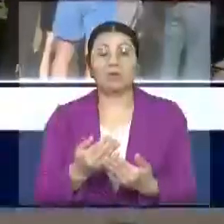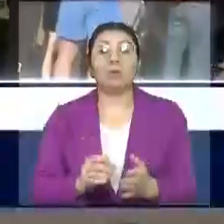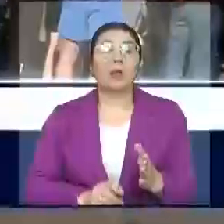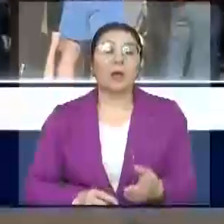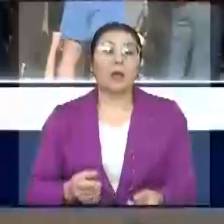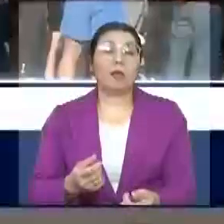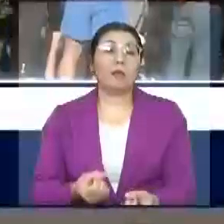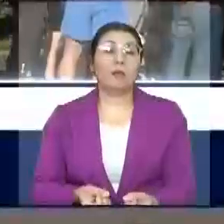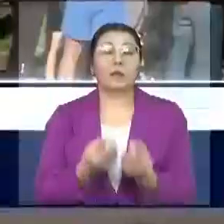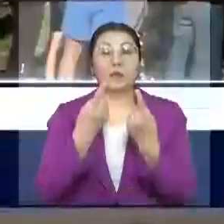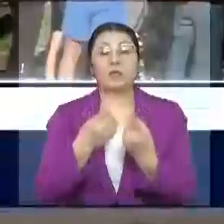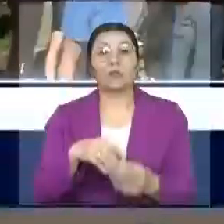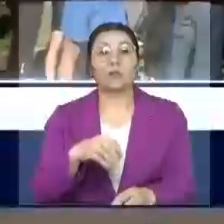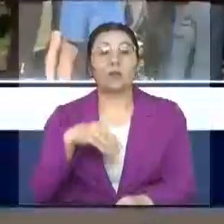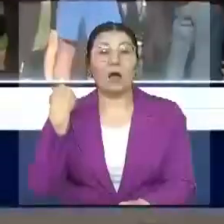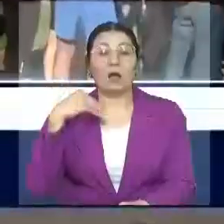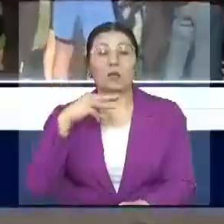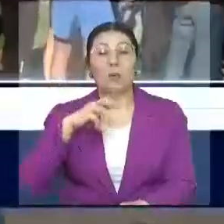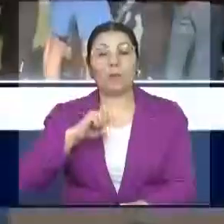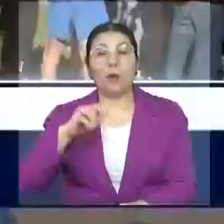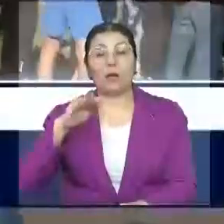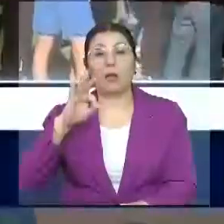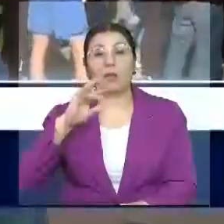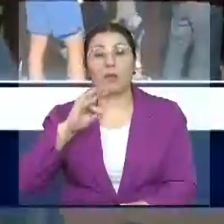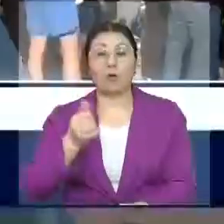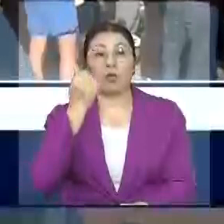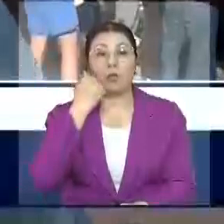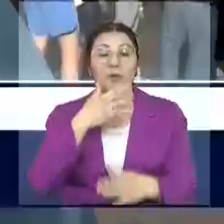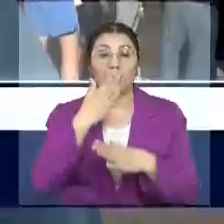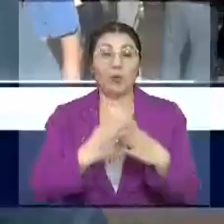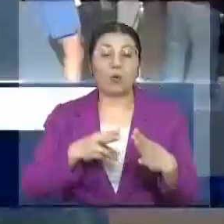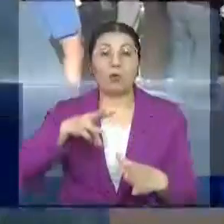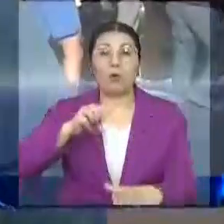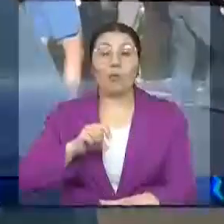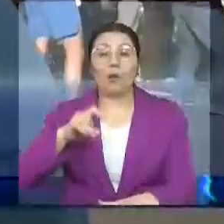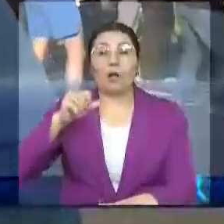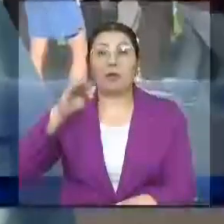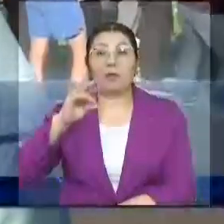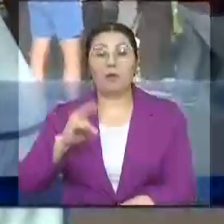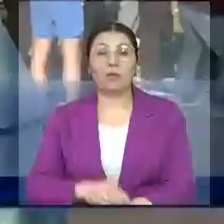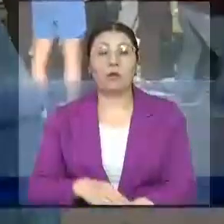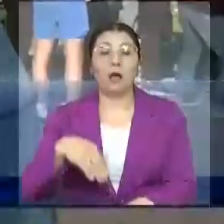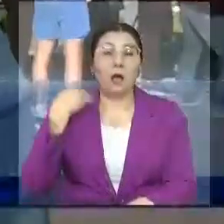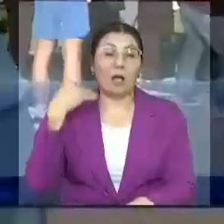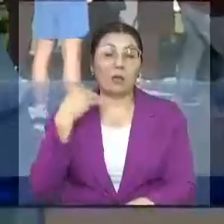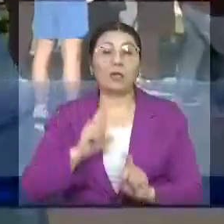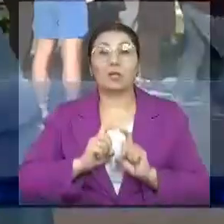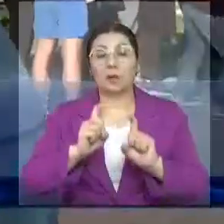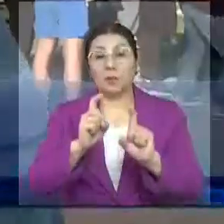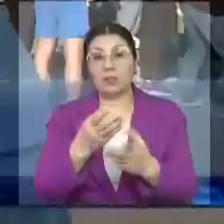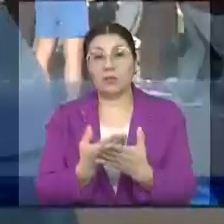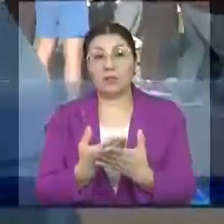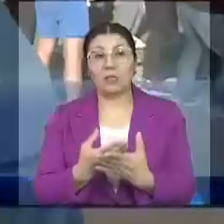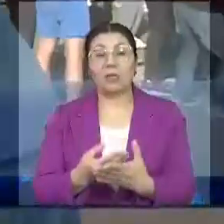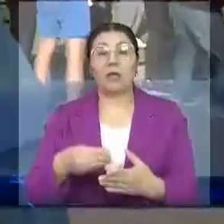марафоны, Актобе-марафон является старейшим именно полумарафоном. То есть Алматы-марафон прошел в 2014 году как полный марафон.